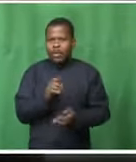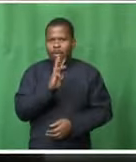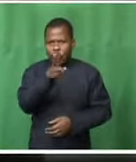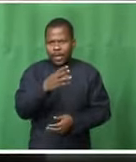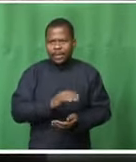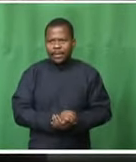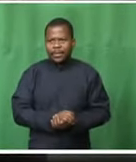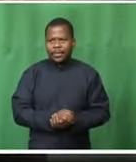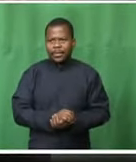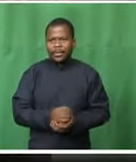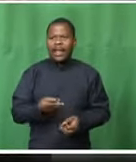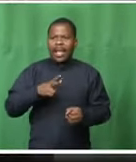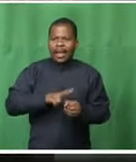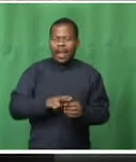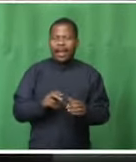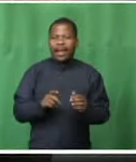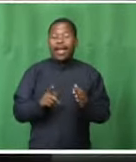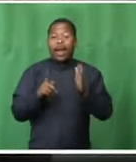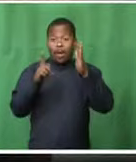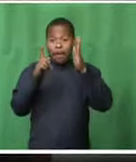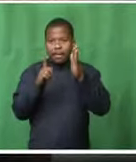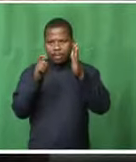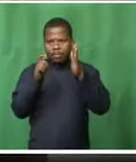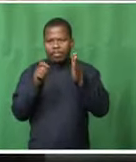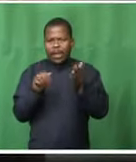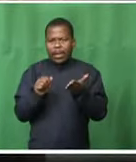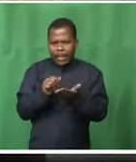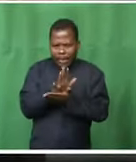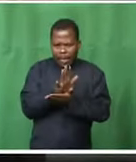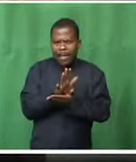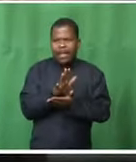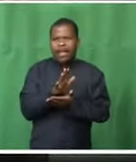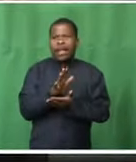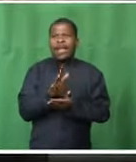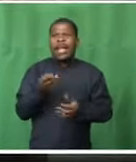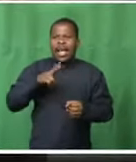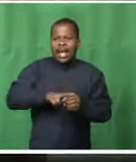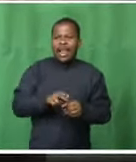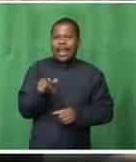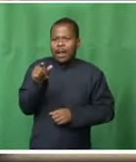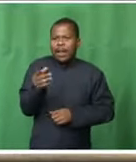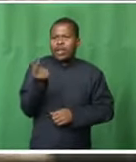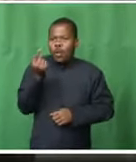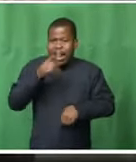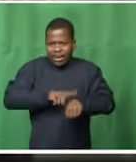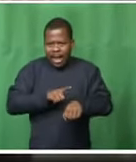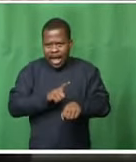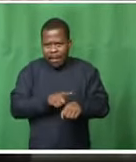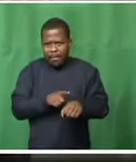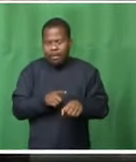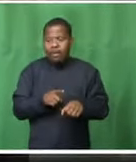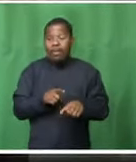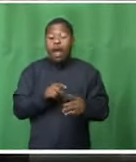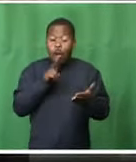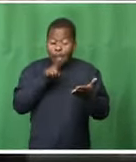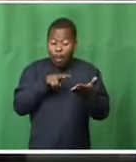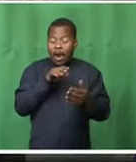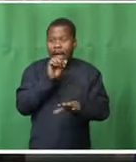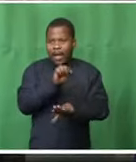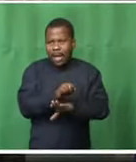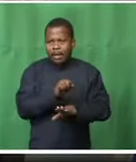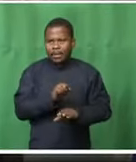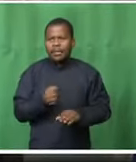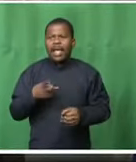uyakhona kusenda siphombe ekuthi ukhona like ukuthi lo muntu aziwe kanye lokho kuyasida nabafo ngoba kente